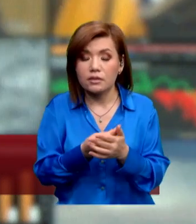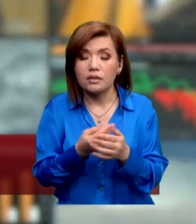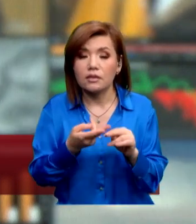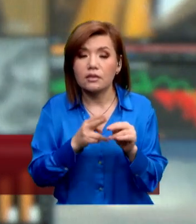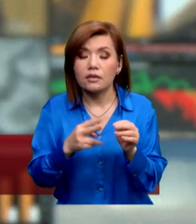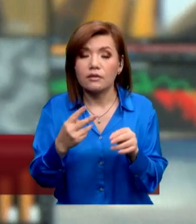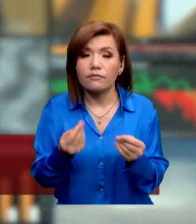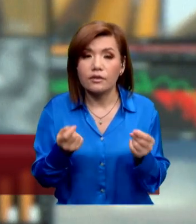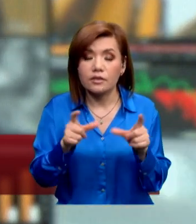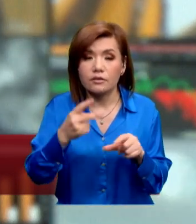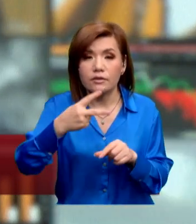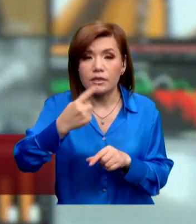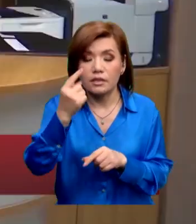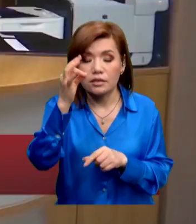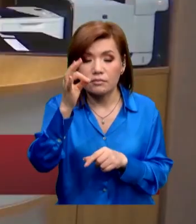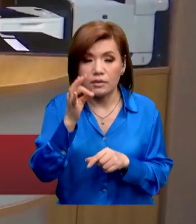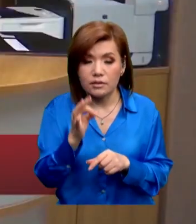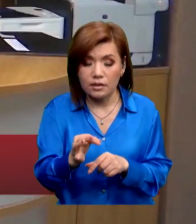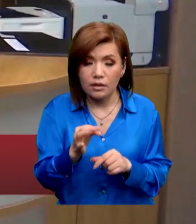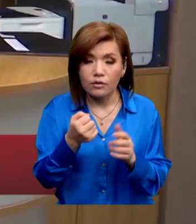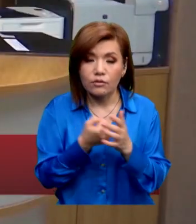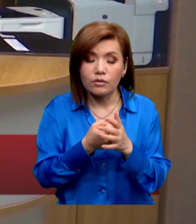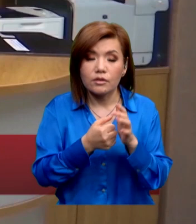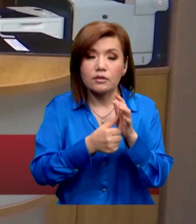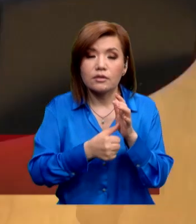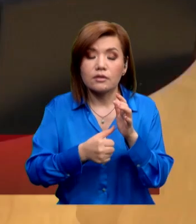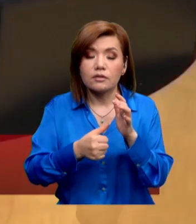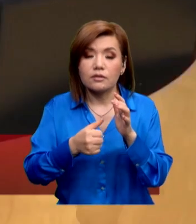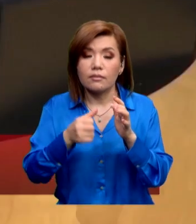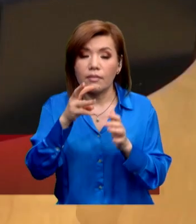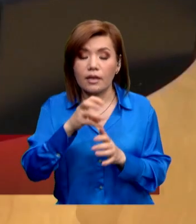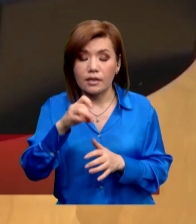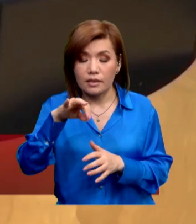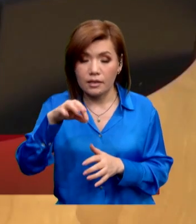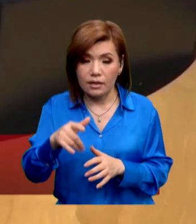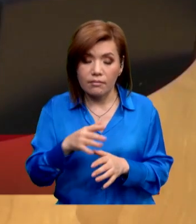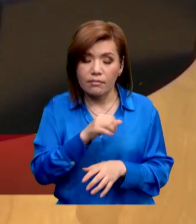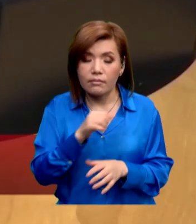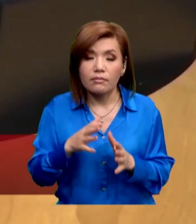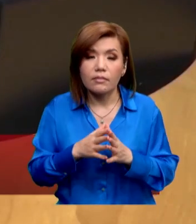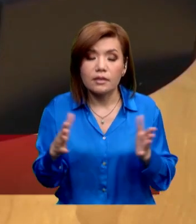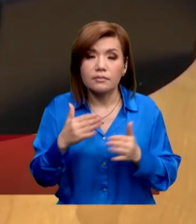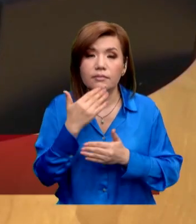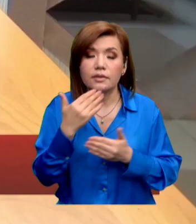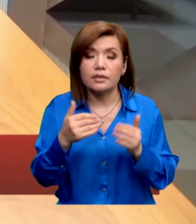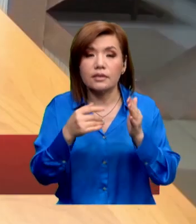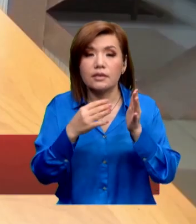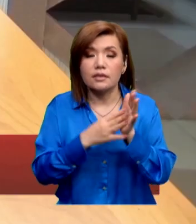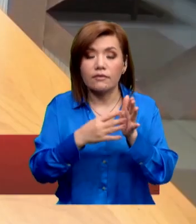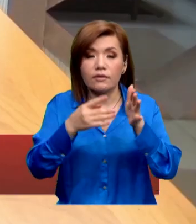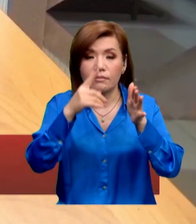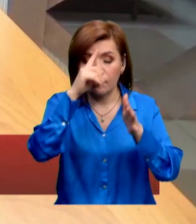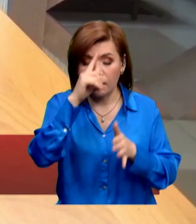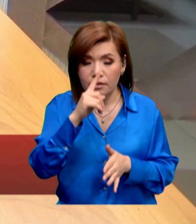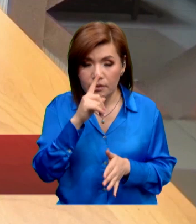выросли на 21% до 461 миллиарда тенге. Это максимальные значения за последние 9 месяцев.